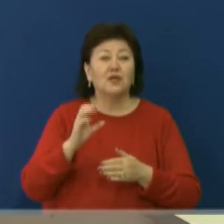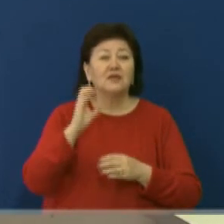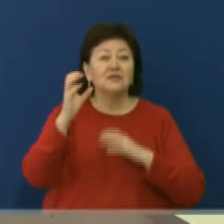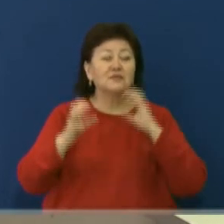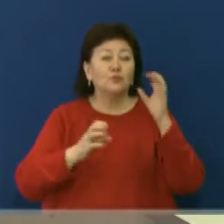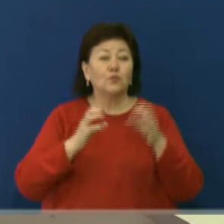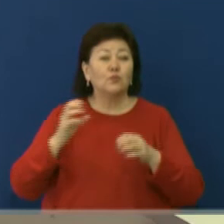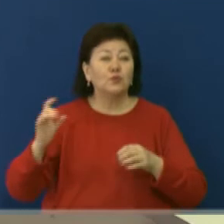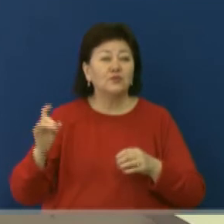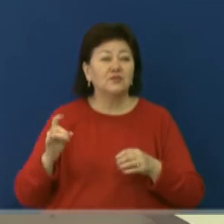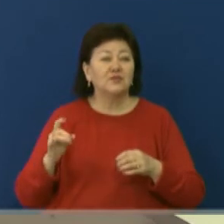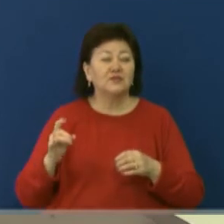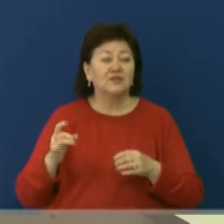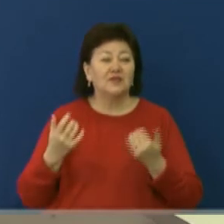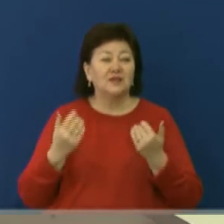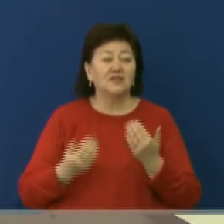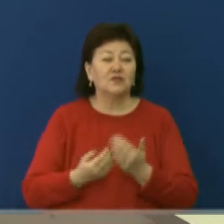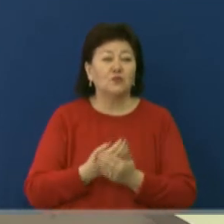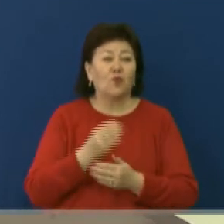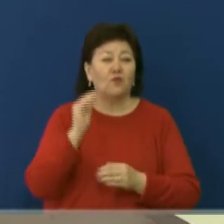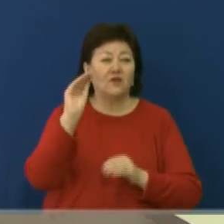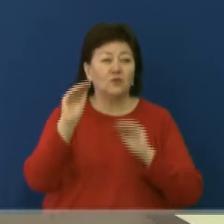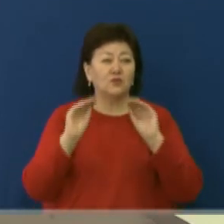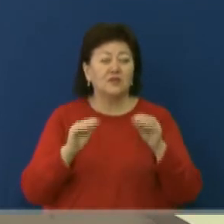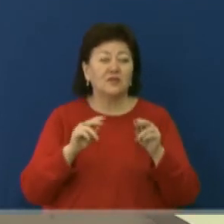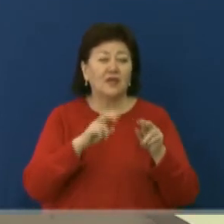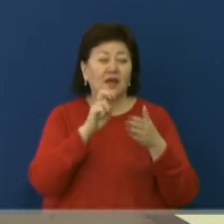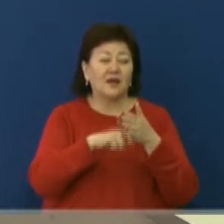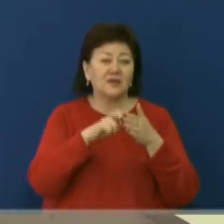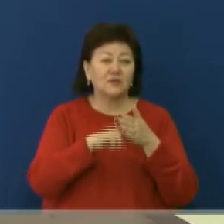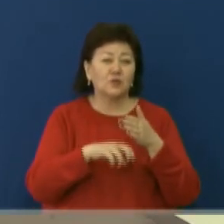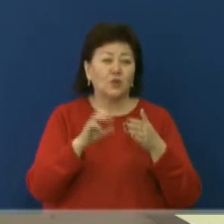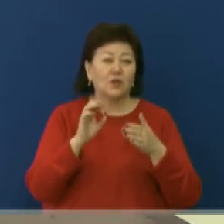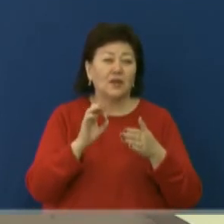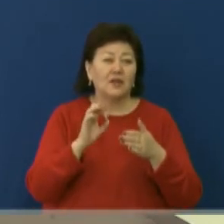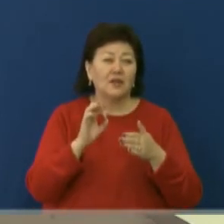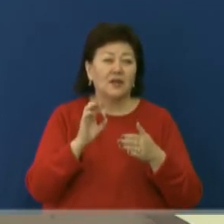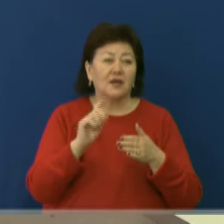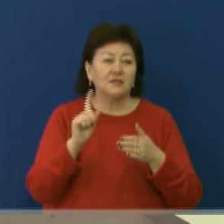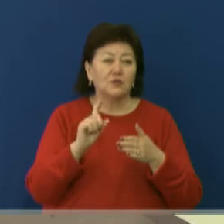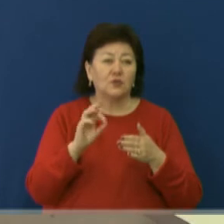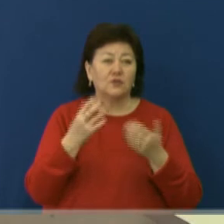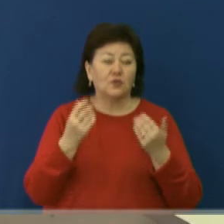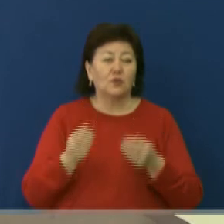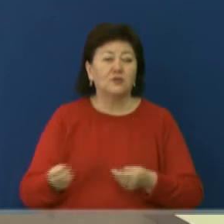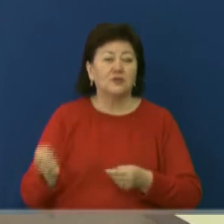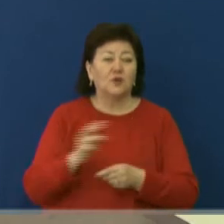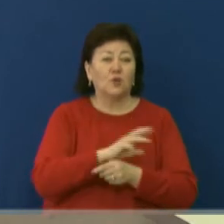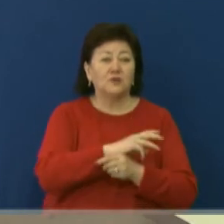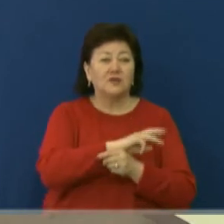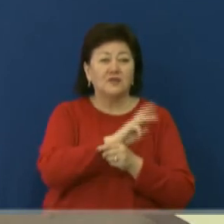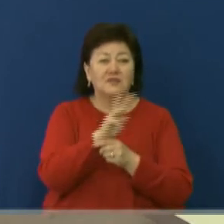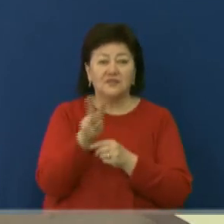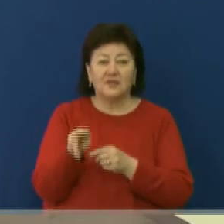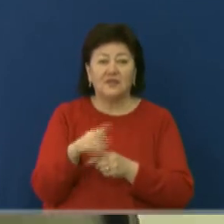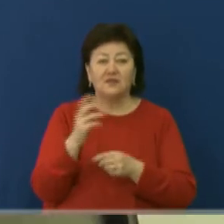Один из них – Касаура. Это новое устройство для контроля озона. По сигналу он сеет озон в нужные места и снова идет на